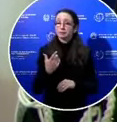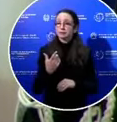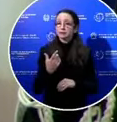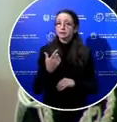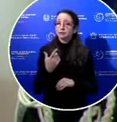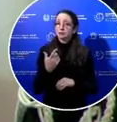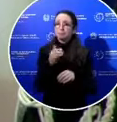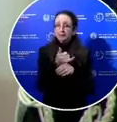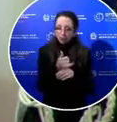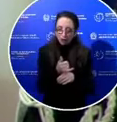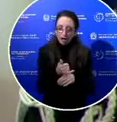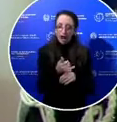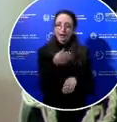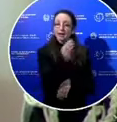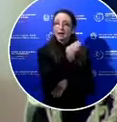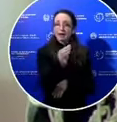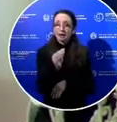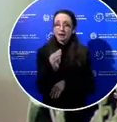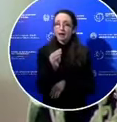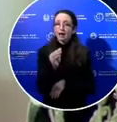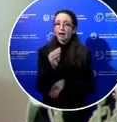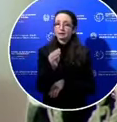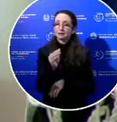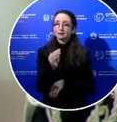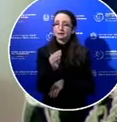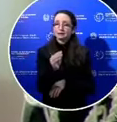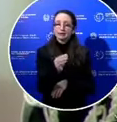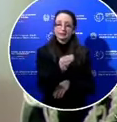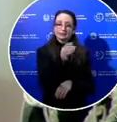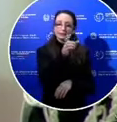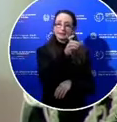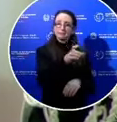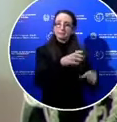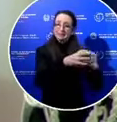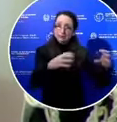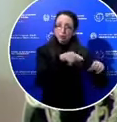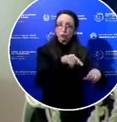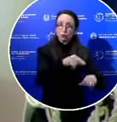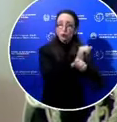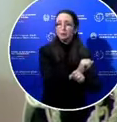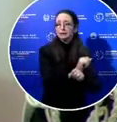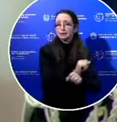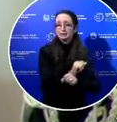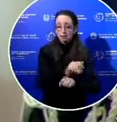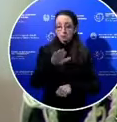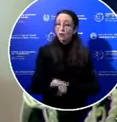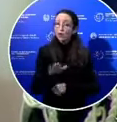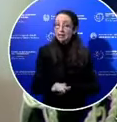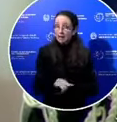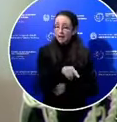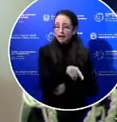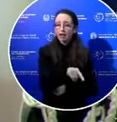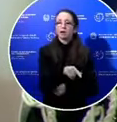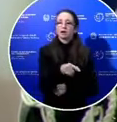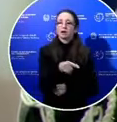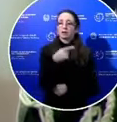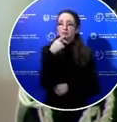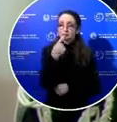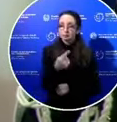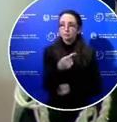i ragazzi dell'Istituto Penitenziario Minorile che ho visto pochi giorni fa mi hanno fatto presente, la possibilità di riuscire ad andare in delle comunità che